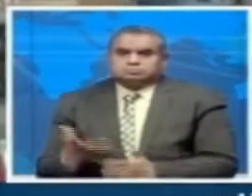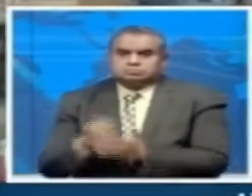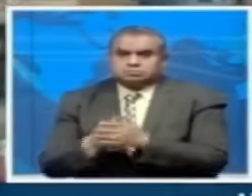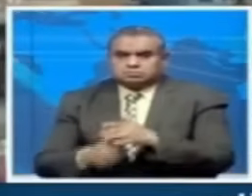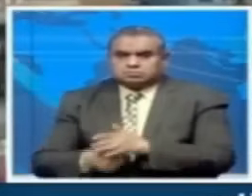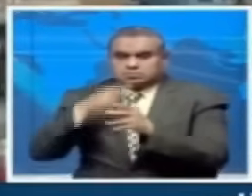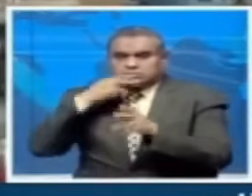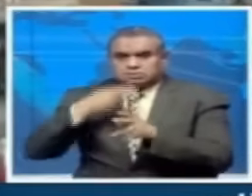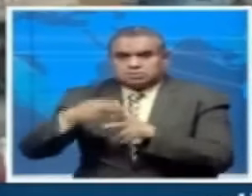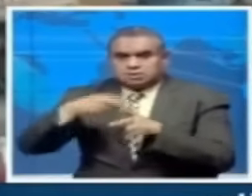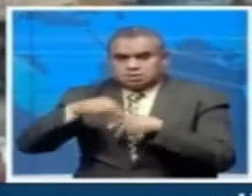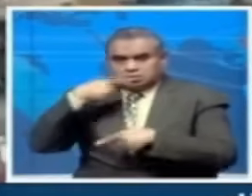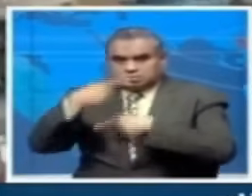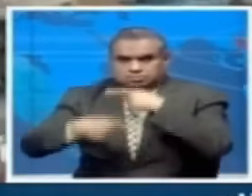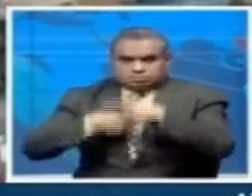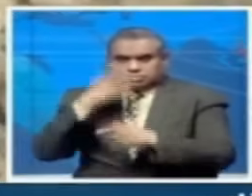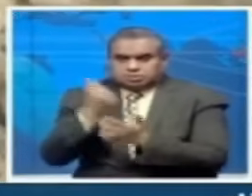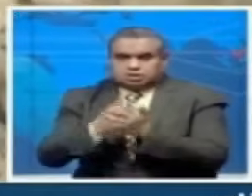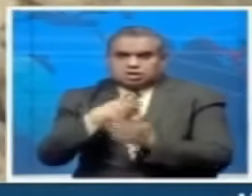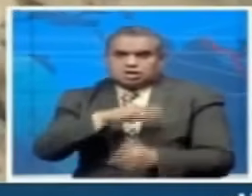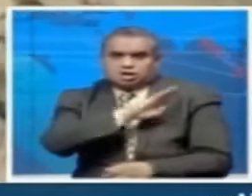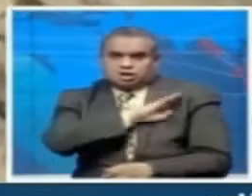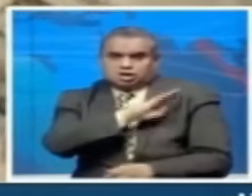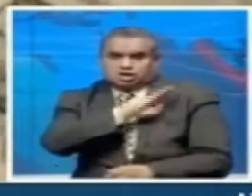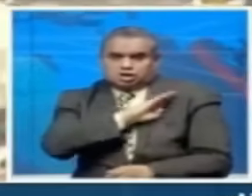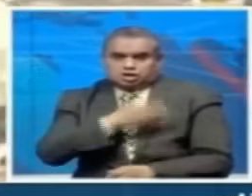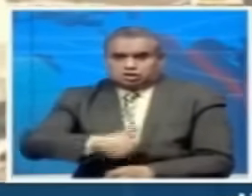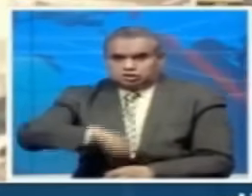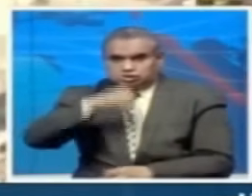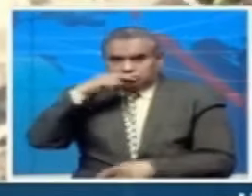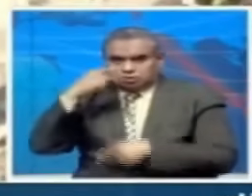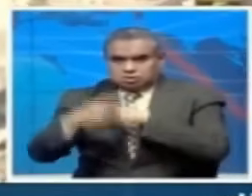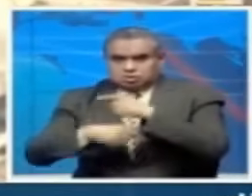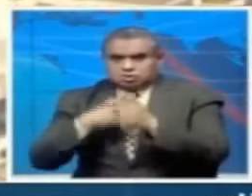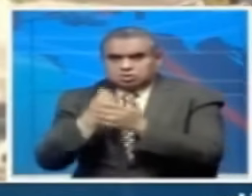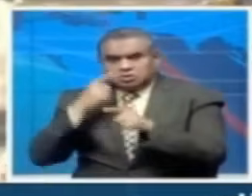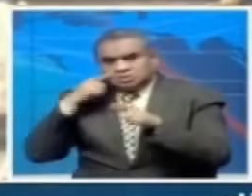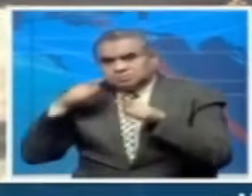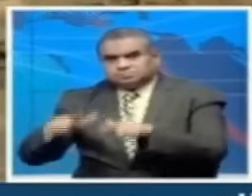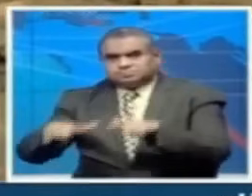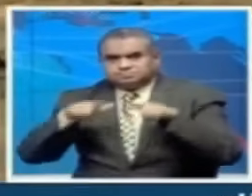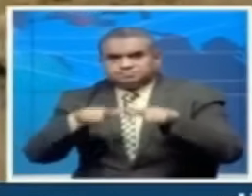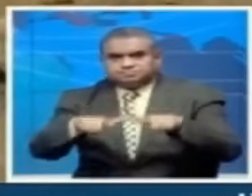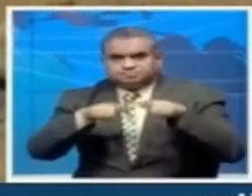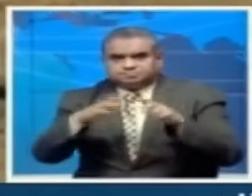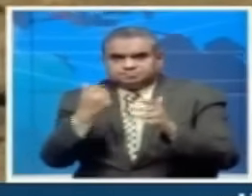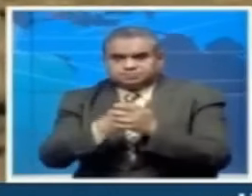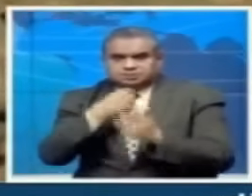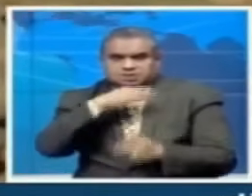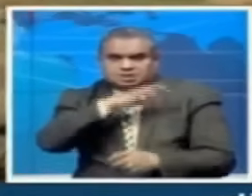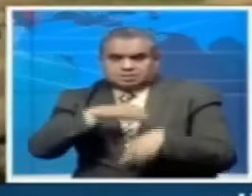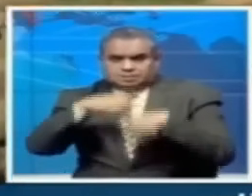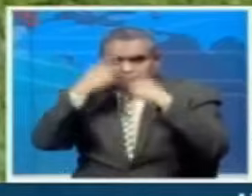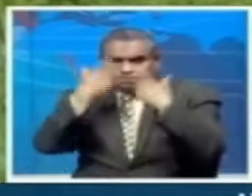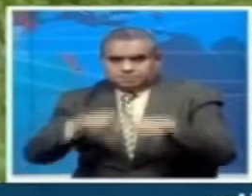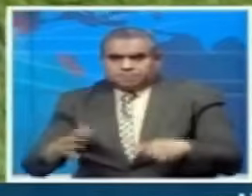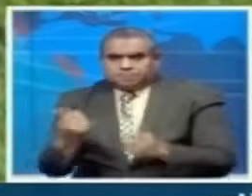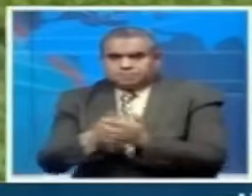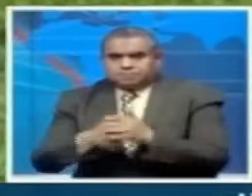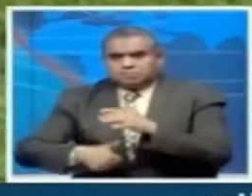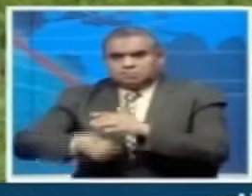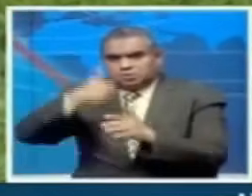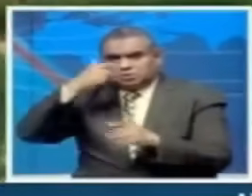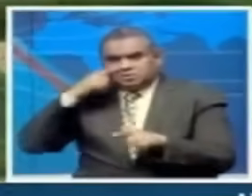استمرارا لجهود القوات المسلحة لترسيخ دعائم الاستقرار وصون مكتسبات الوطن، تم تحقيق